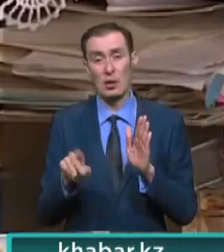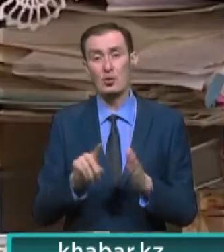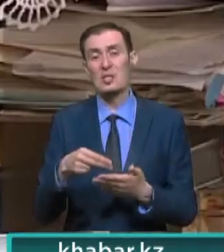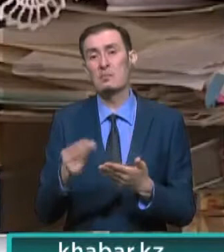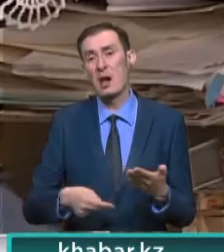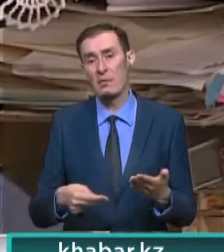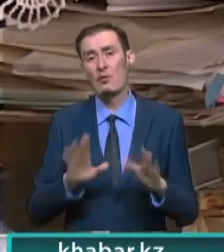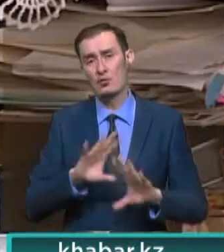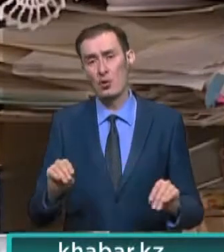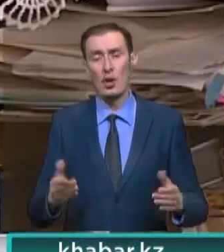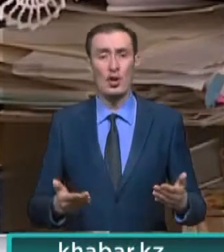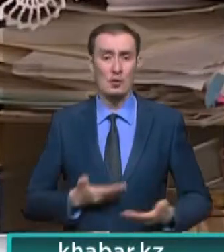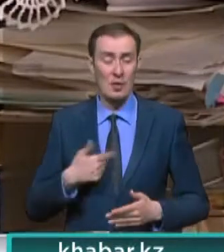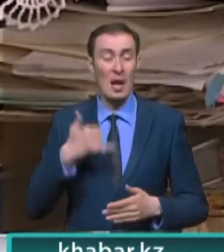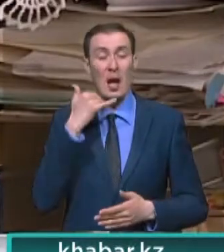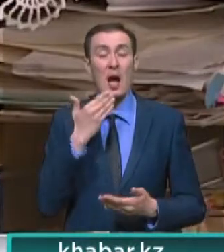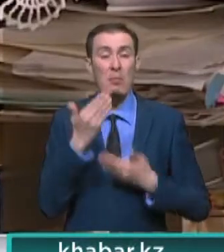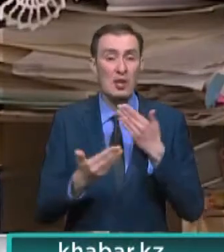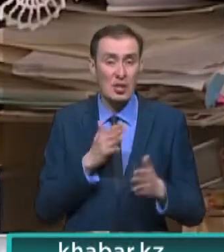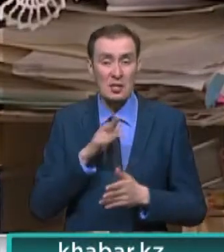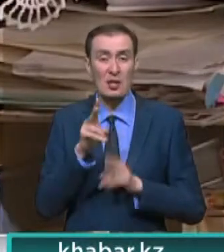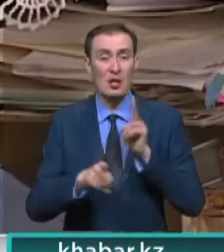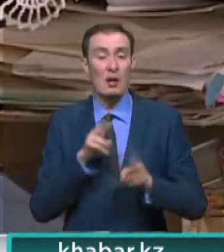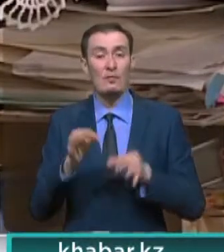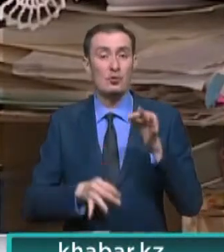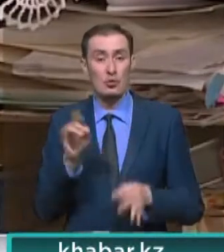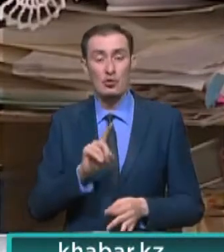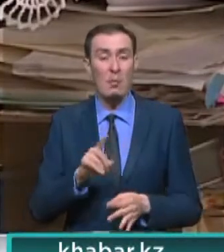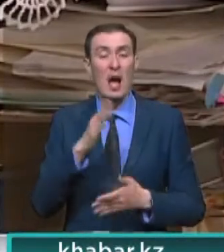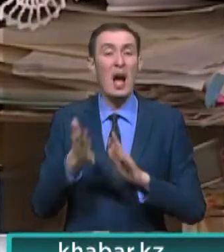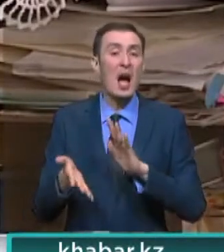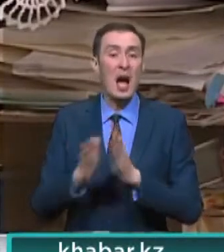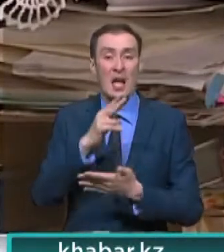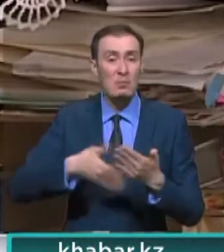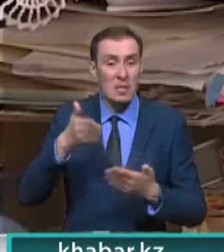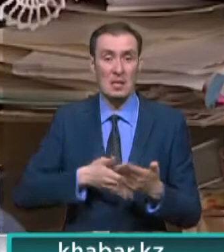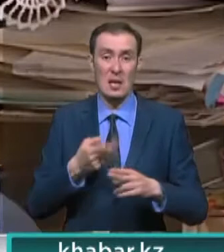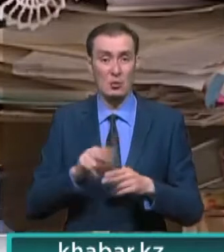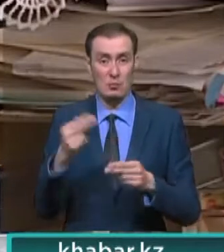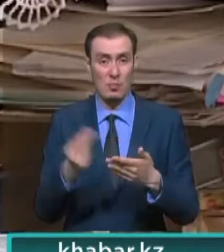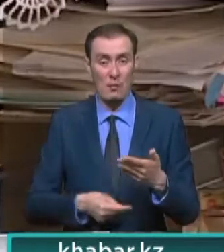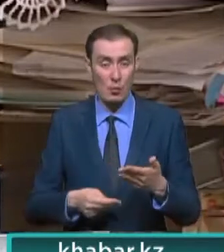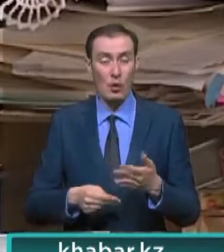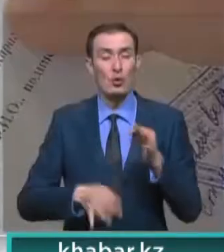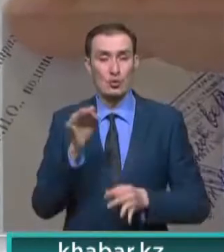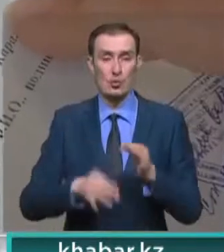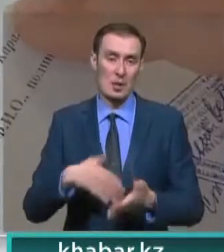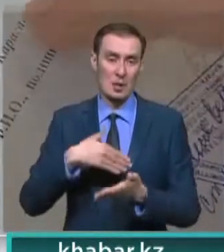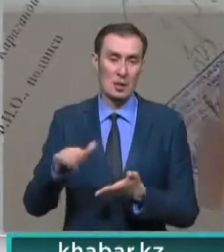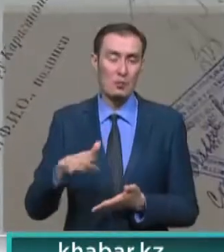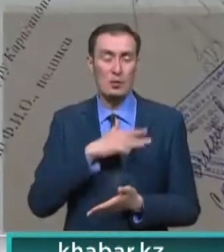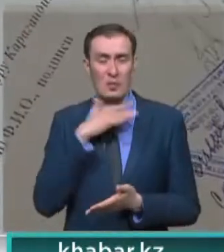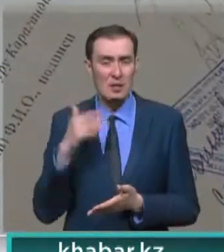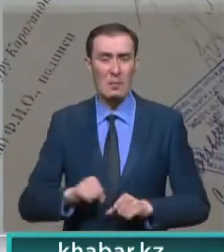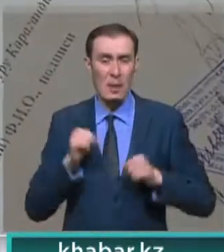Справку-то лживую выдали. Я обращался в суд даже о том, чтобы отменили вот эту справку. Суд отклонил. После